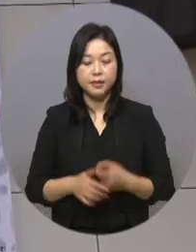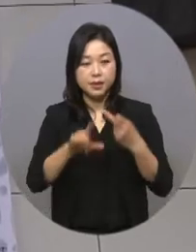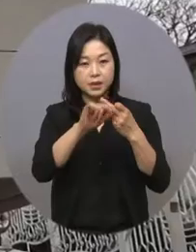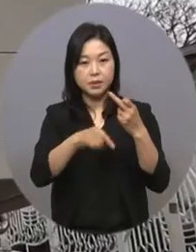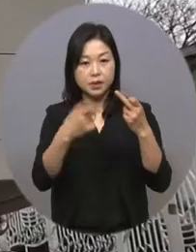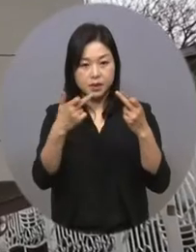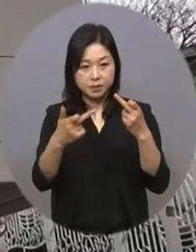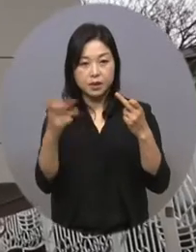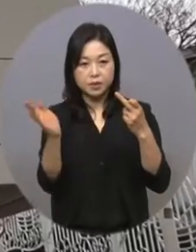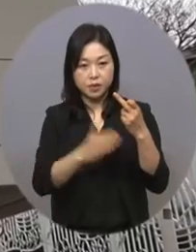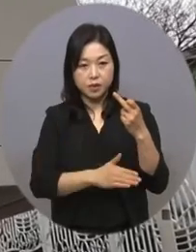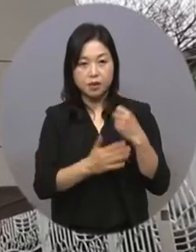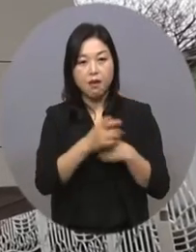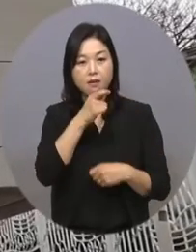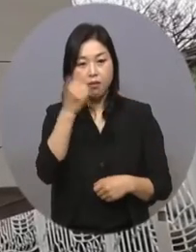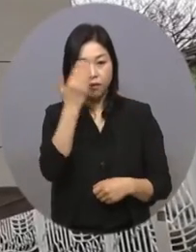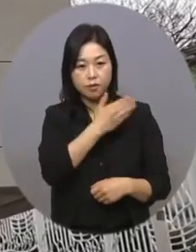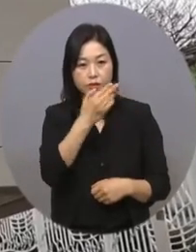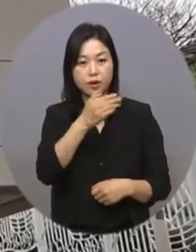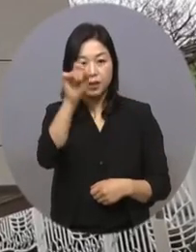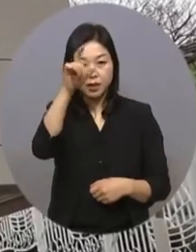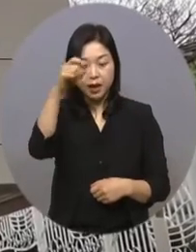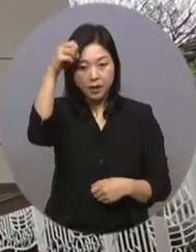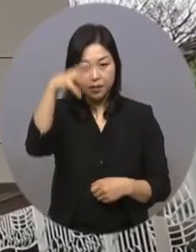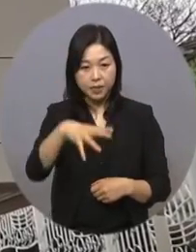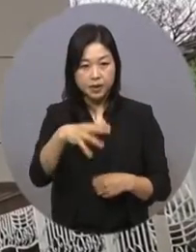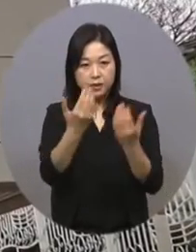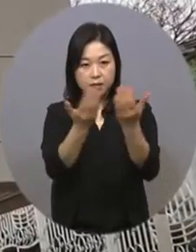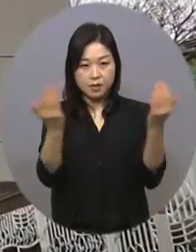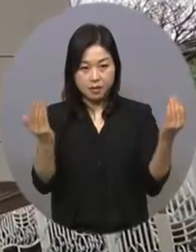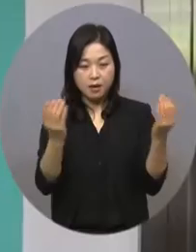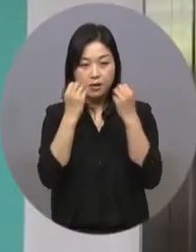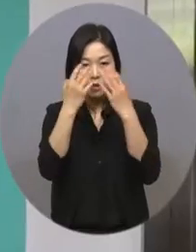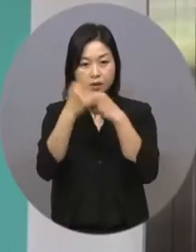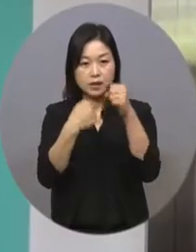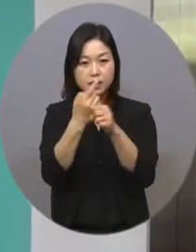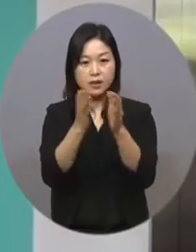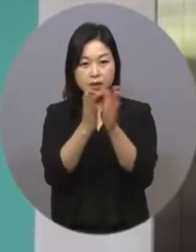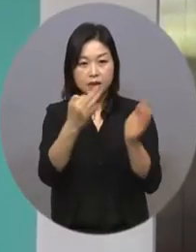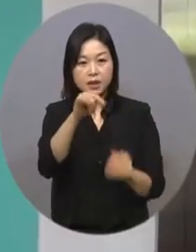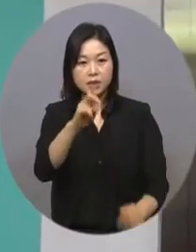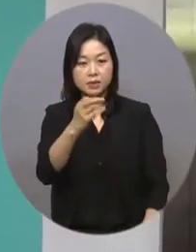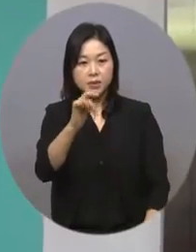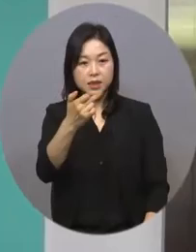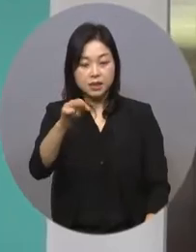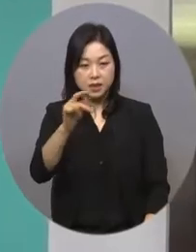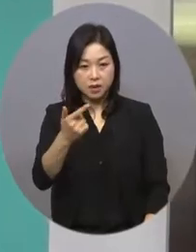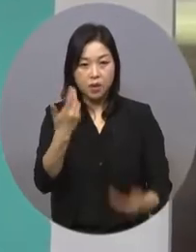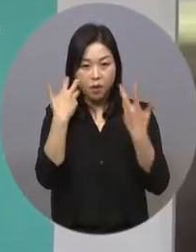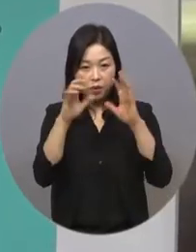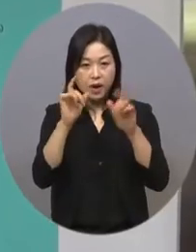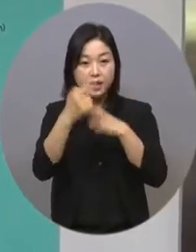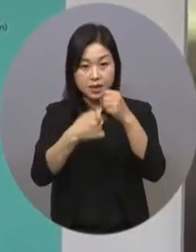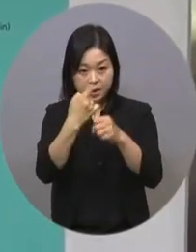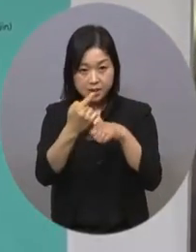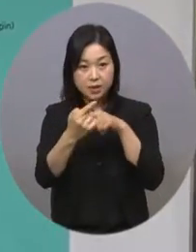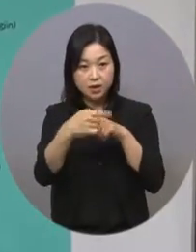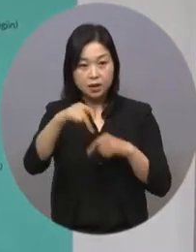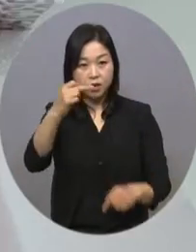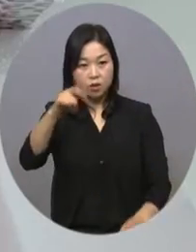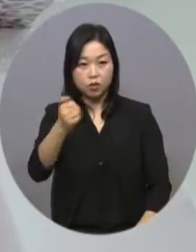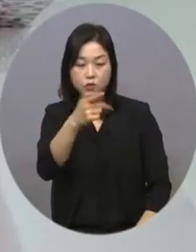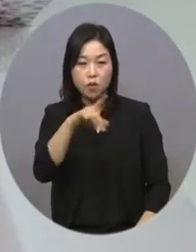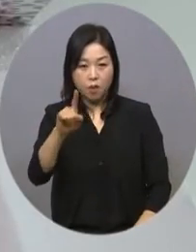여섯 달 빛 갤러리 에서는 새로운 한해가 시작되는 이미 있는 호랑이 해를 맞아 쳐 국화 작가의